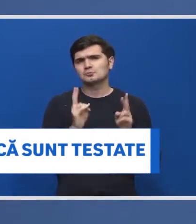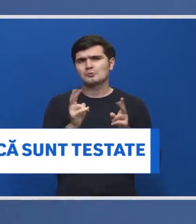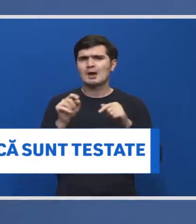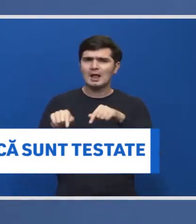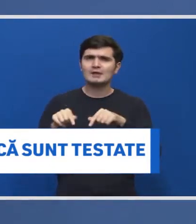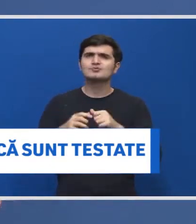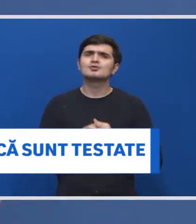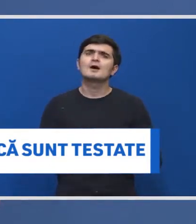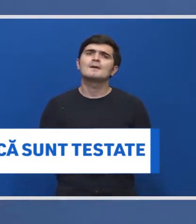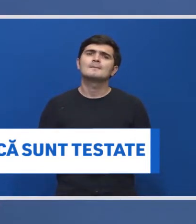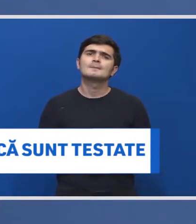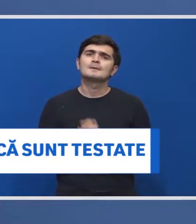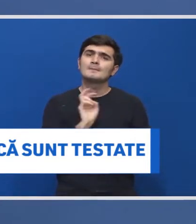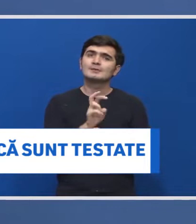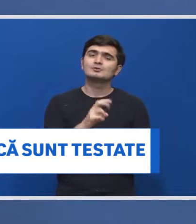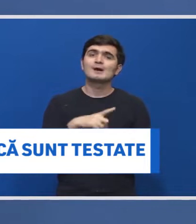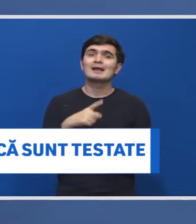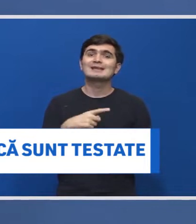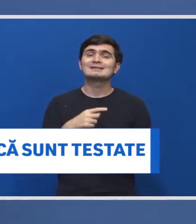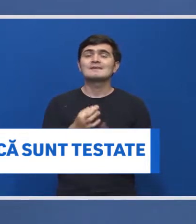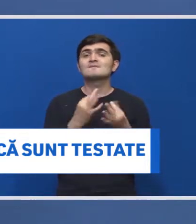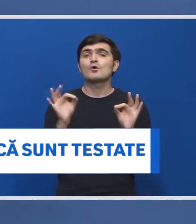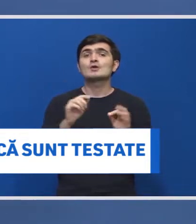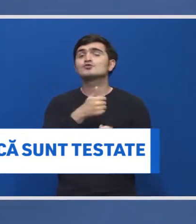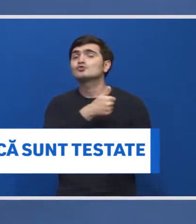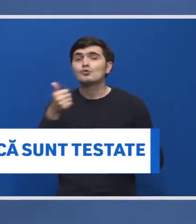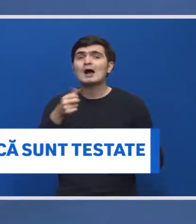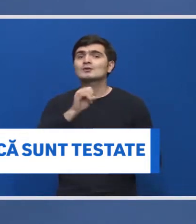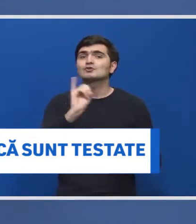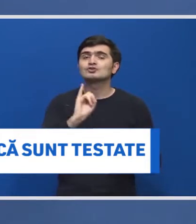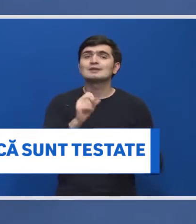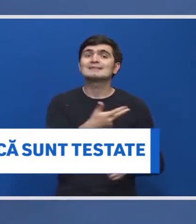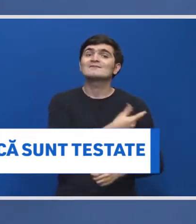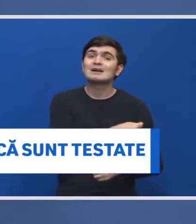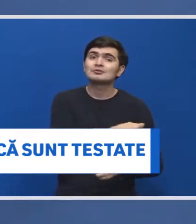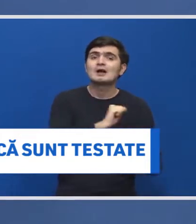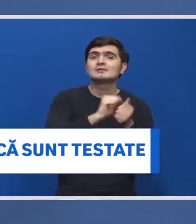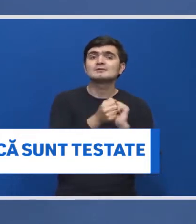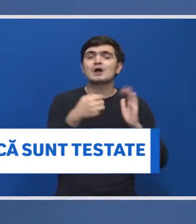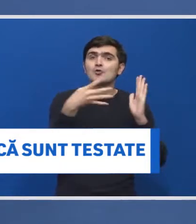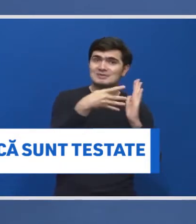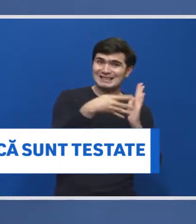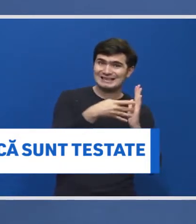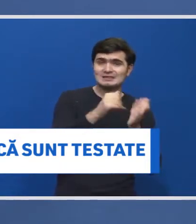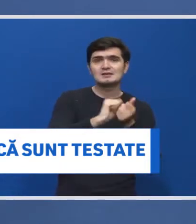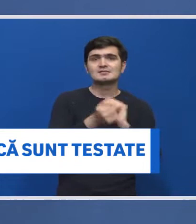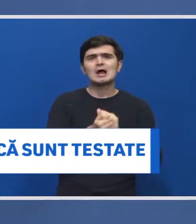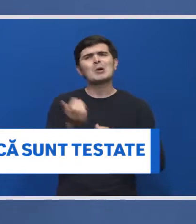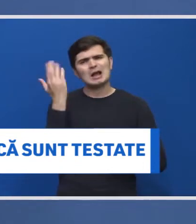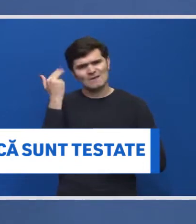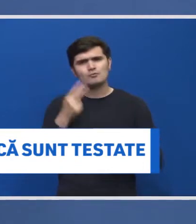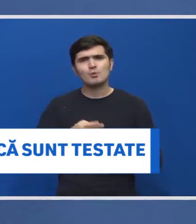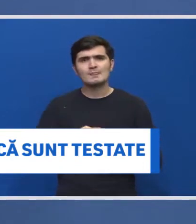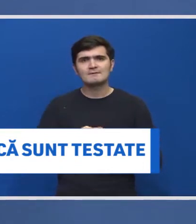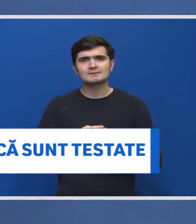aici participarea este permisă doar pentru persoanele care sunt vaccinate, testate sau care au trecut